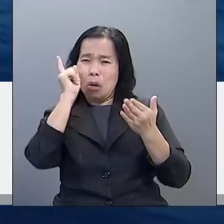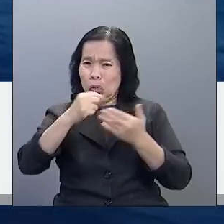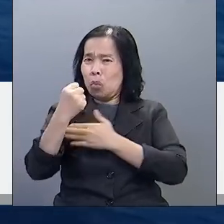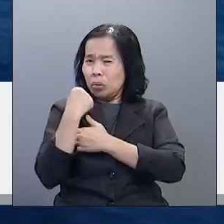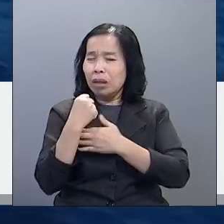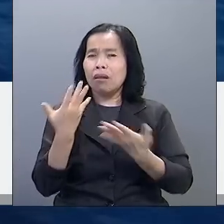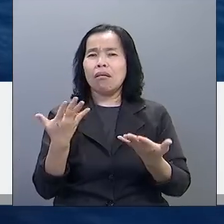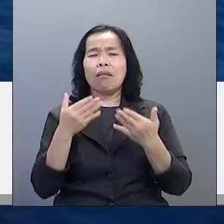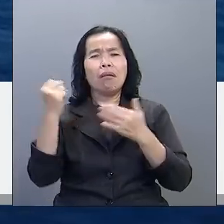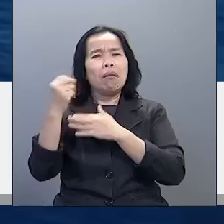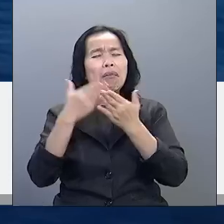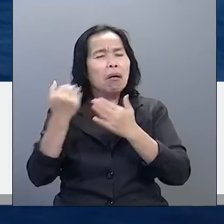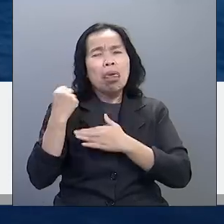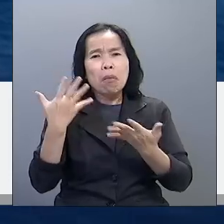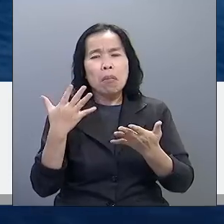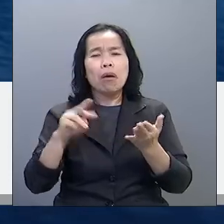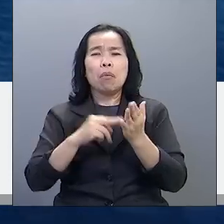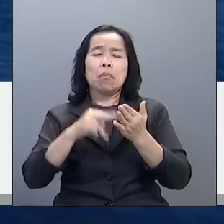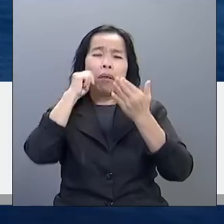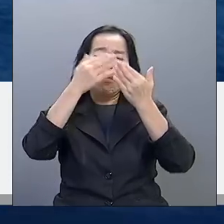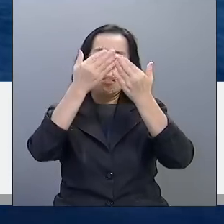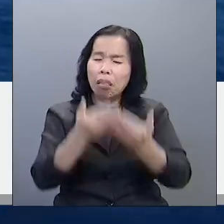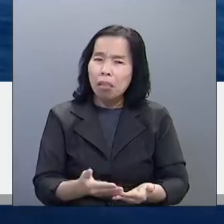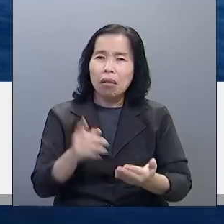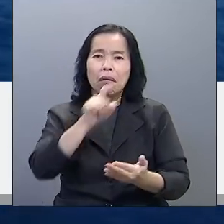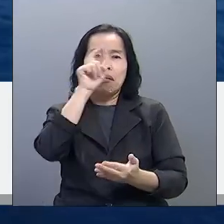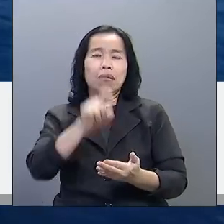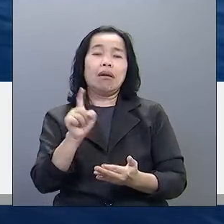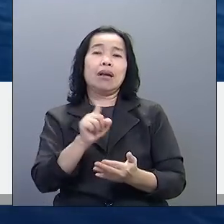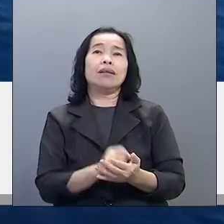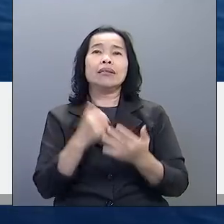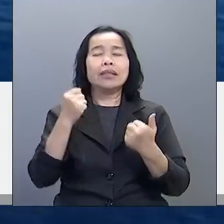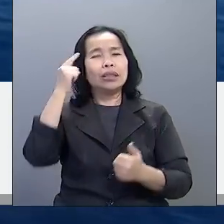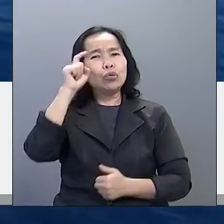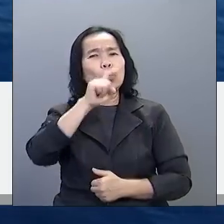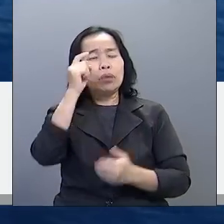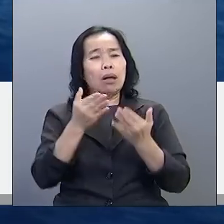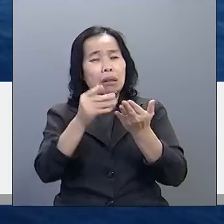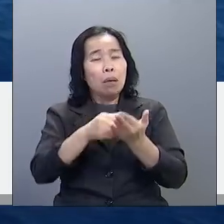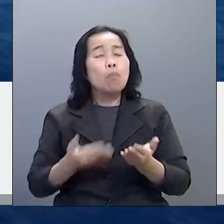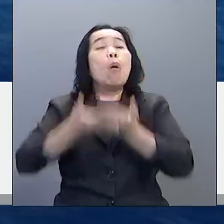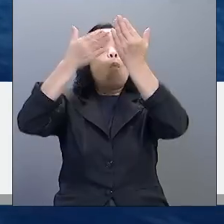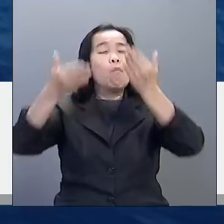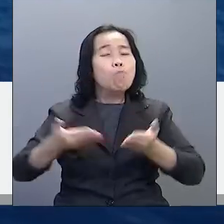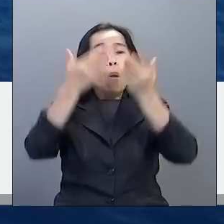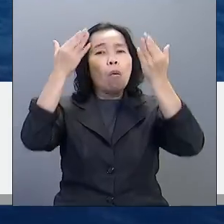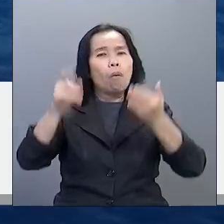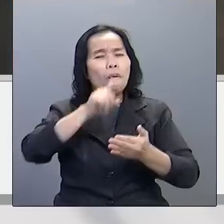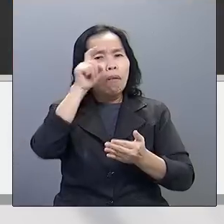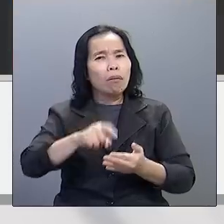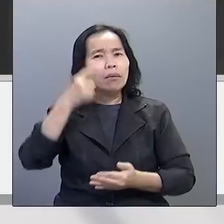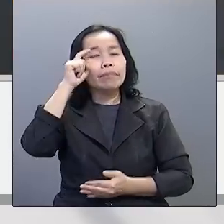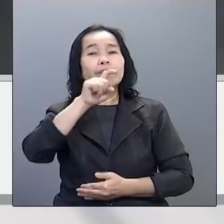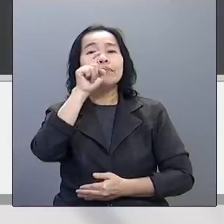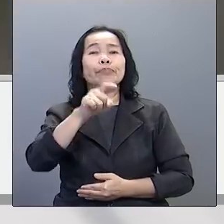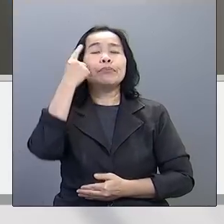าเรือจนสุดท้ายเรืออับปางก็เลยมีข้อสงสัยขึ้นมาเหมือนกันว่าเอ๊ะตัวเรือมีการกระแทกจนเสียหายน้ำเข้าหรือเปล่า